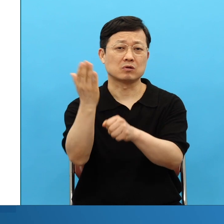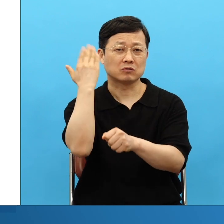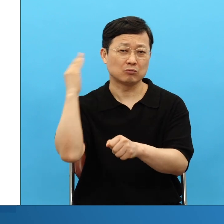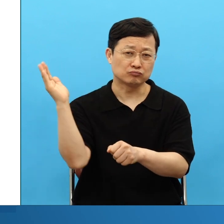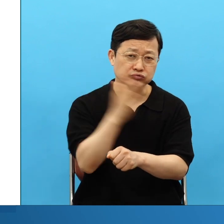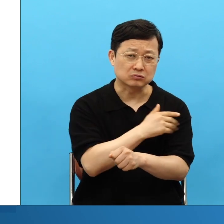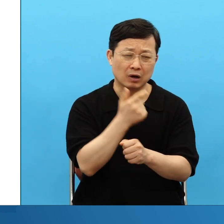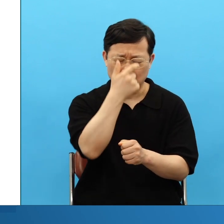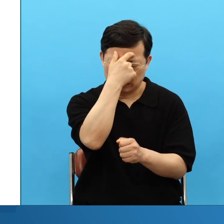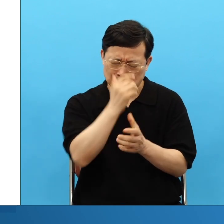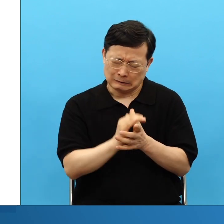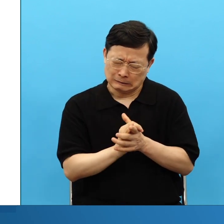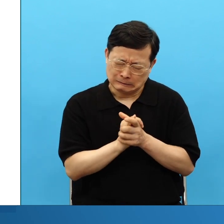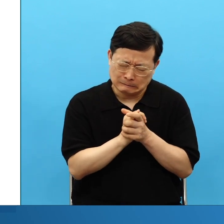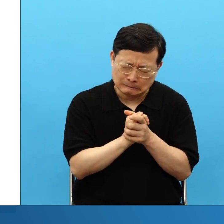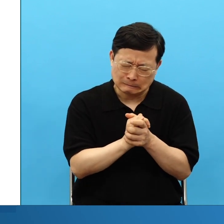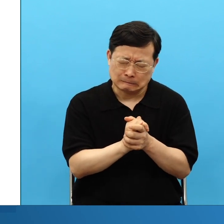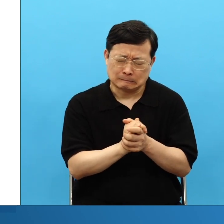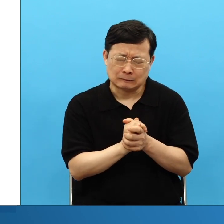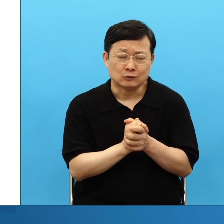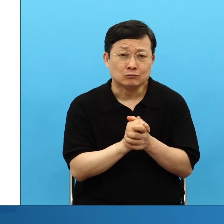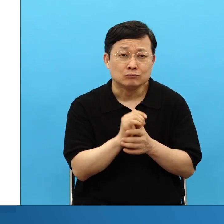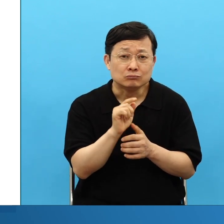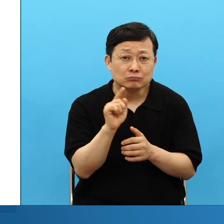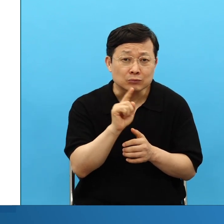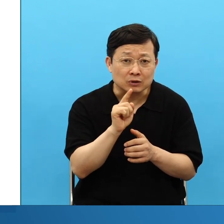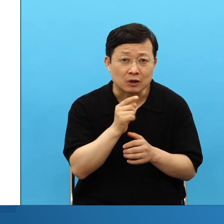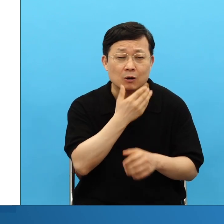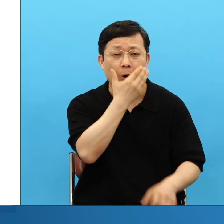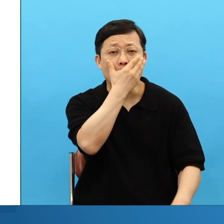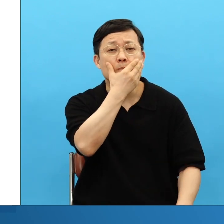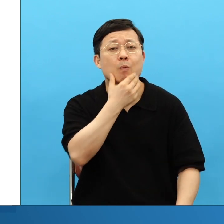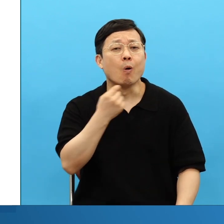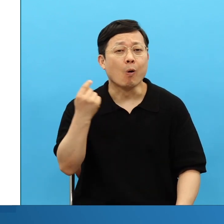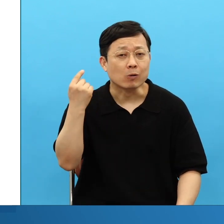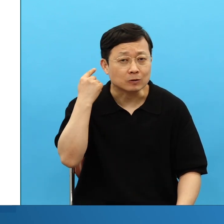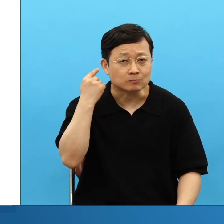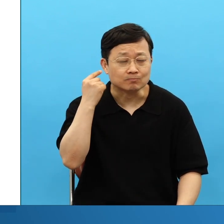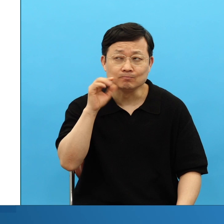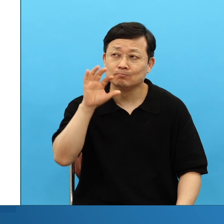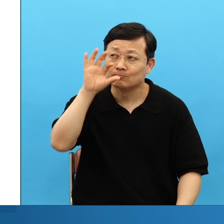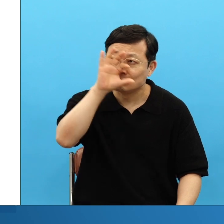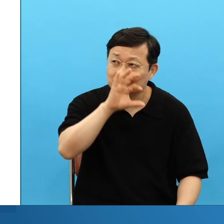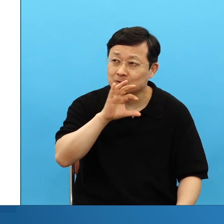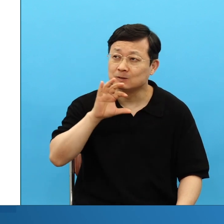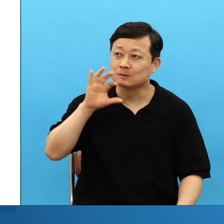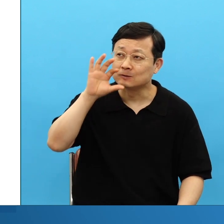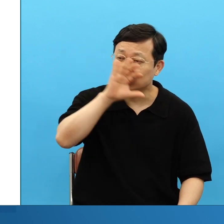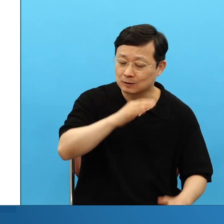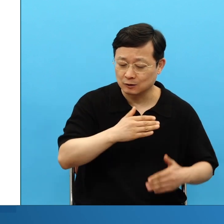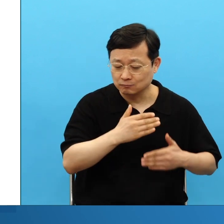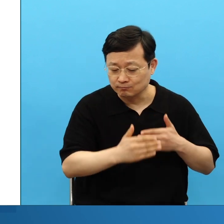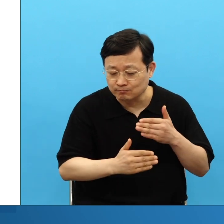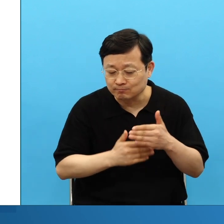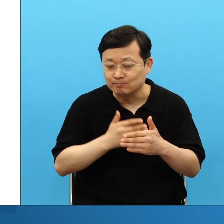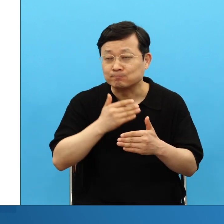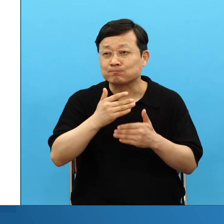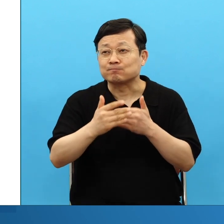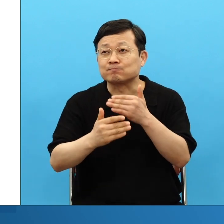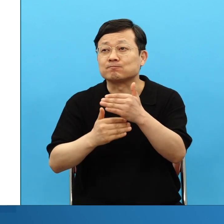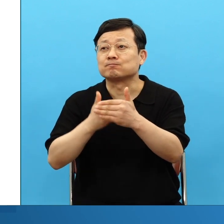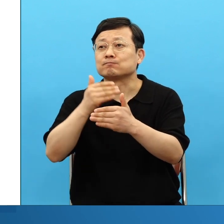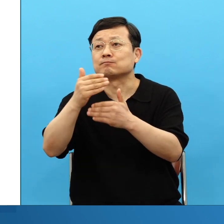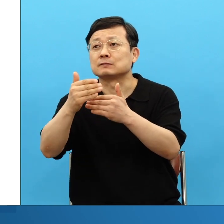기도 제목은 복음을 계속 듣고 여러분들처럼 훈련 속에 계속 가니까 제 기도